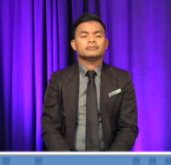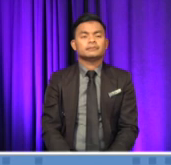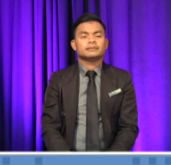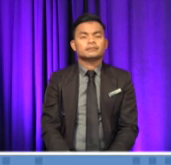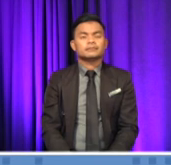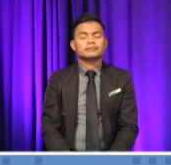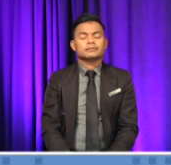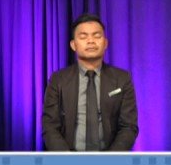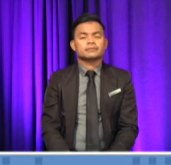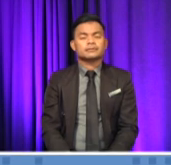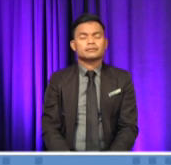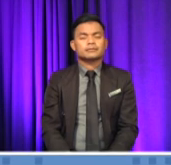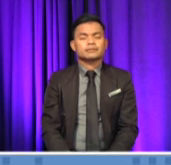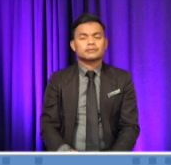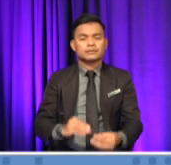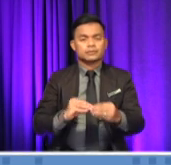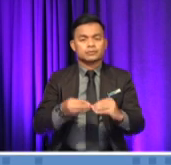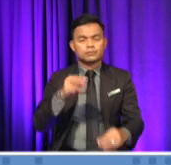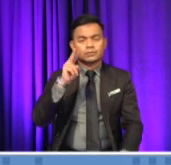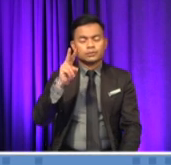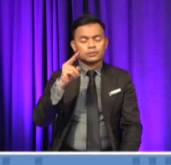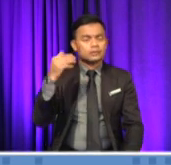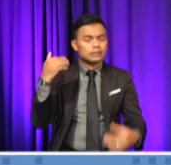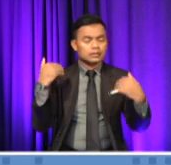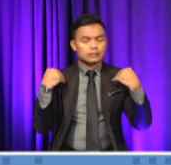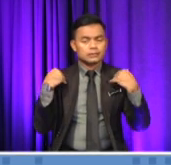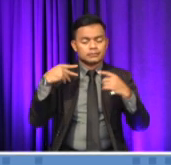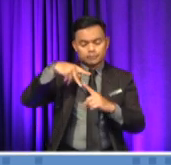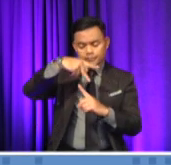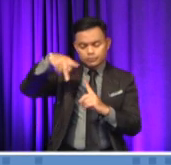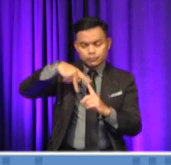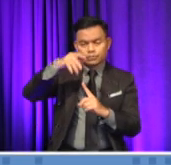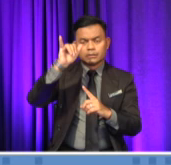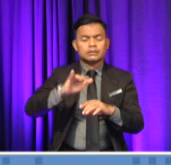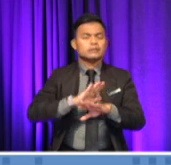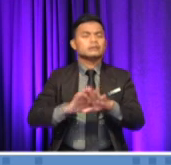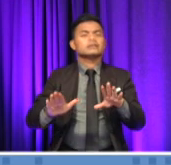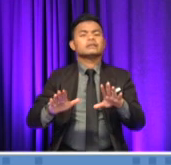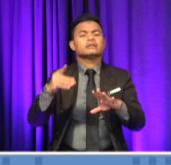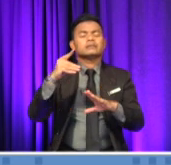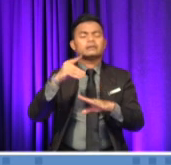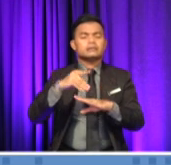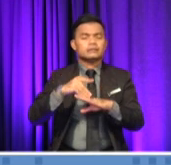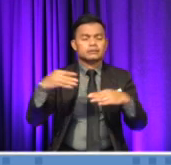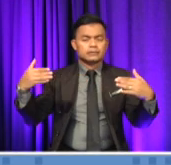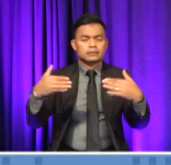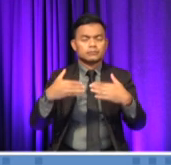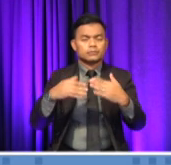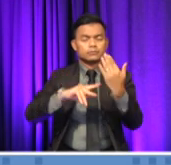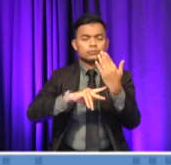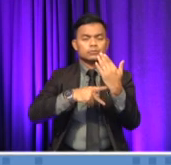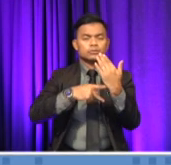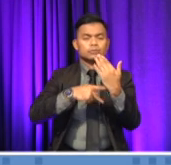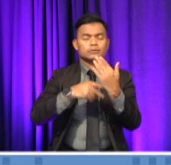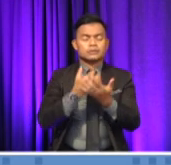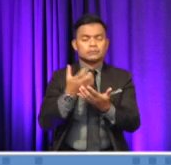pernyataan yang kedua mempunyai pemutar yang tidak disambung ke Puncak bakalan Adakah ini pernyataan tentang